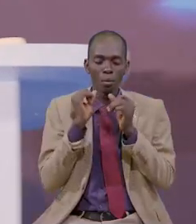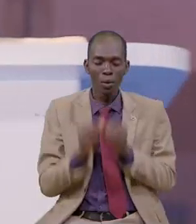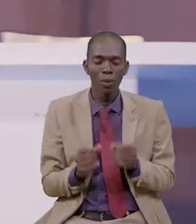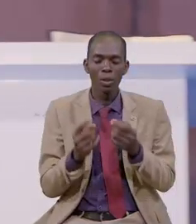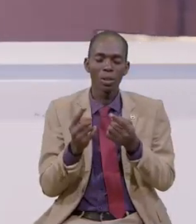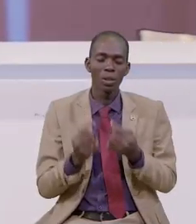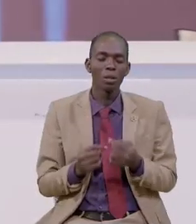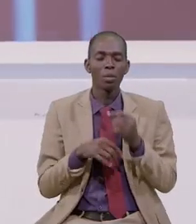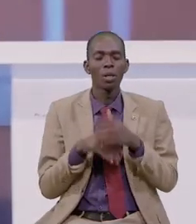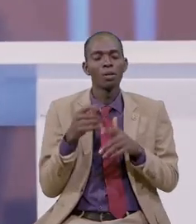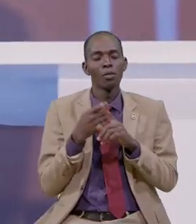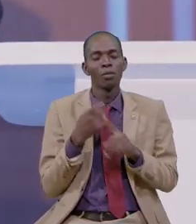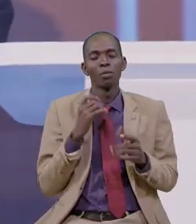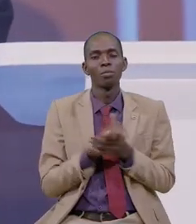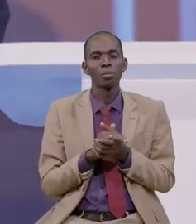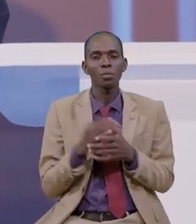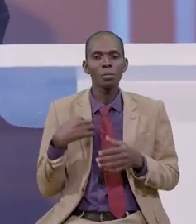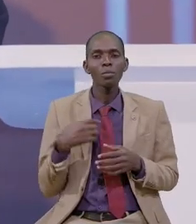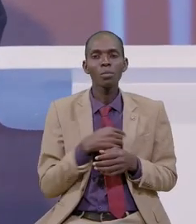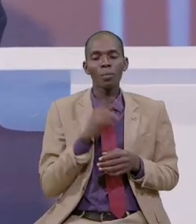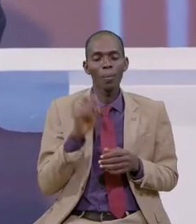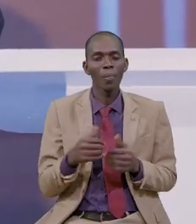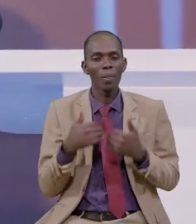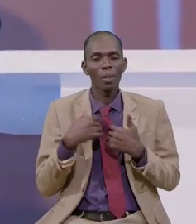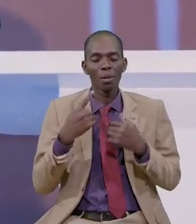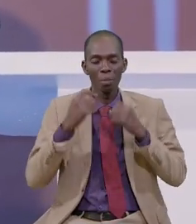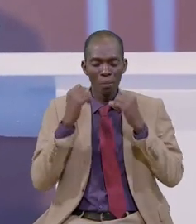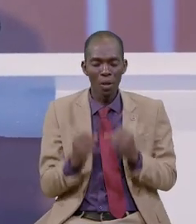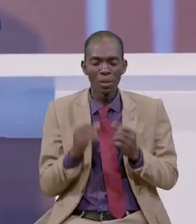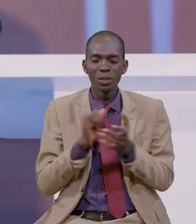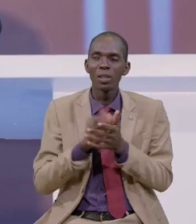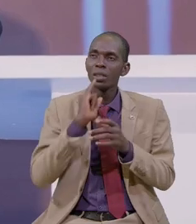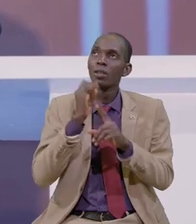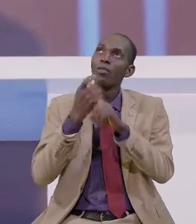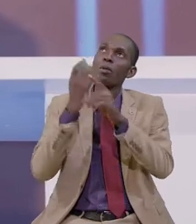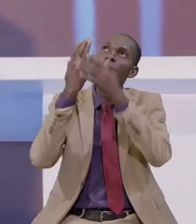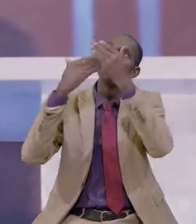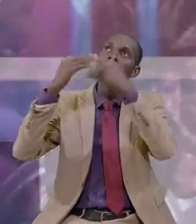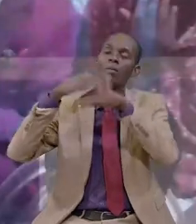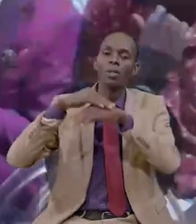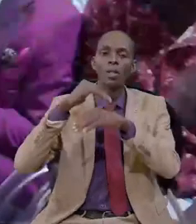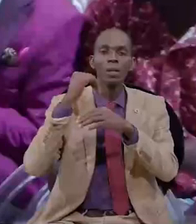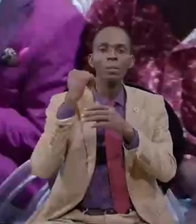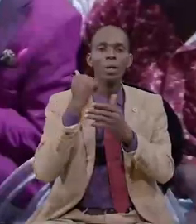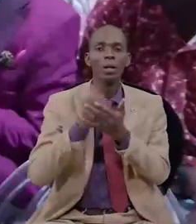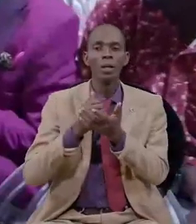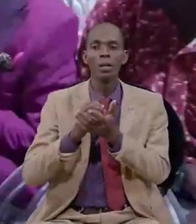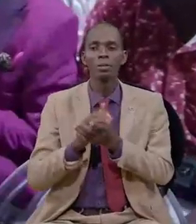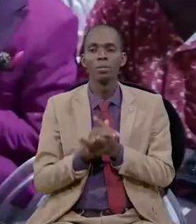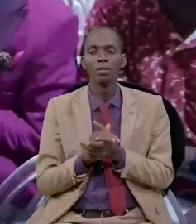Nous devons chercher la puissance qui vient d'en haut. Donne-moi un bon amen.